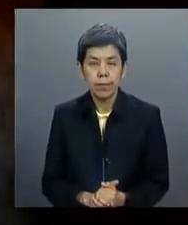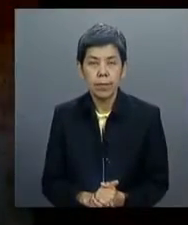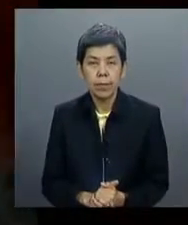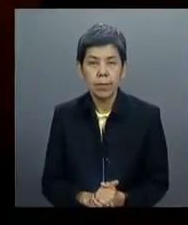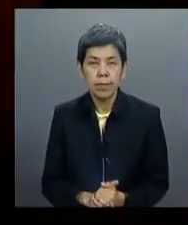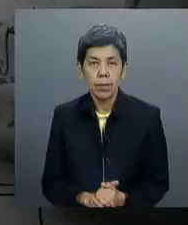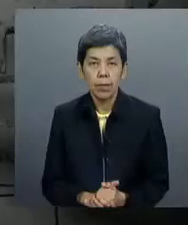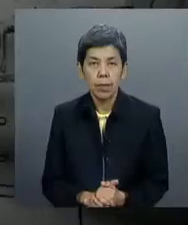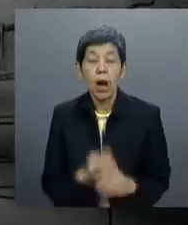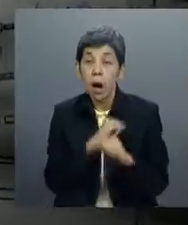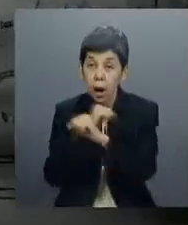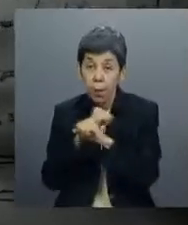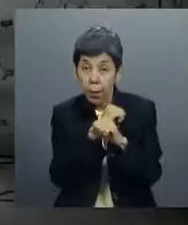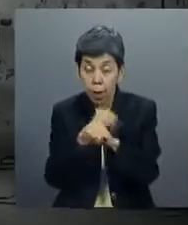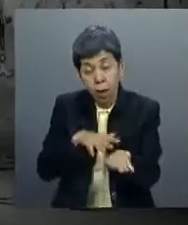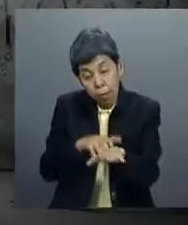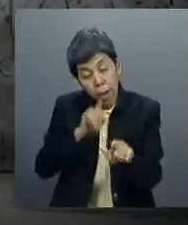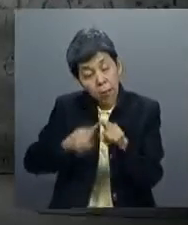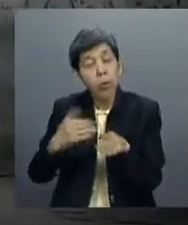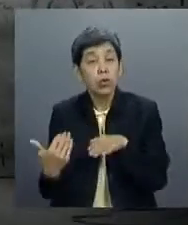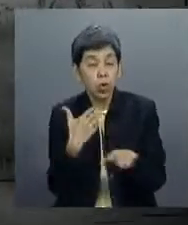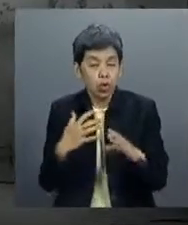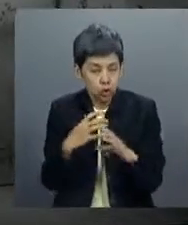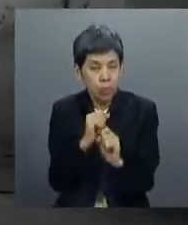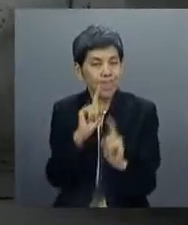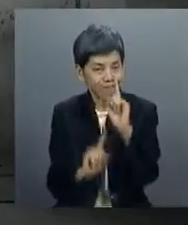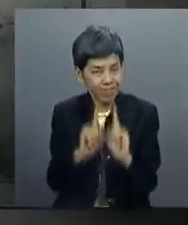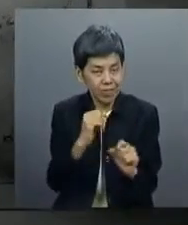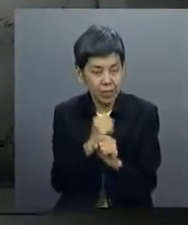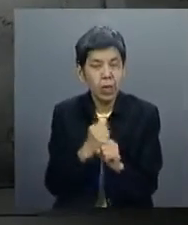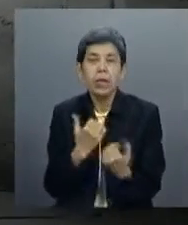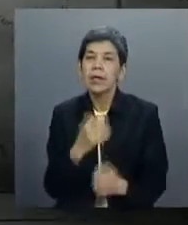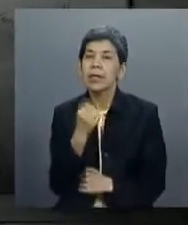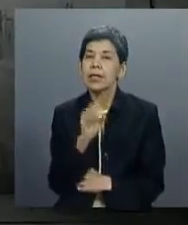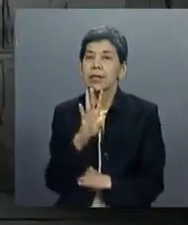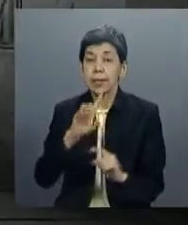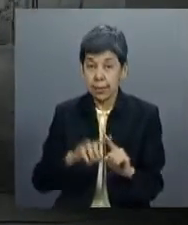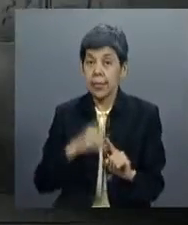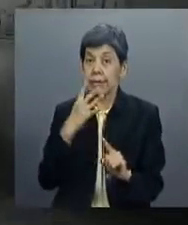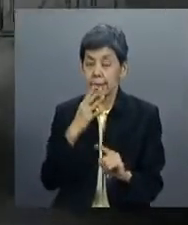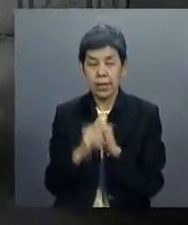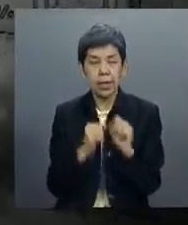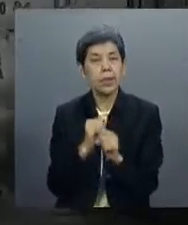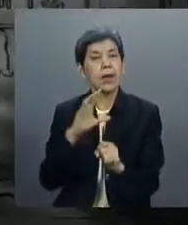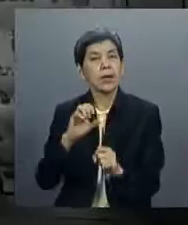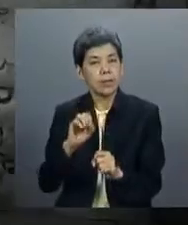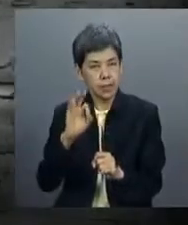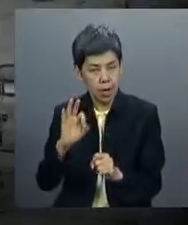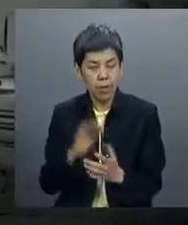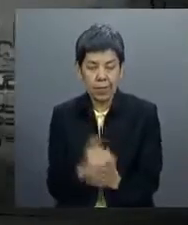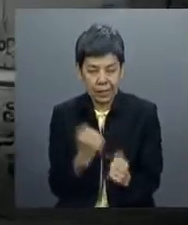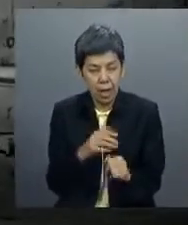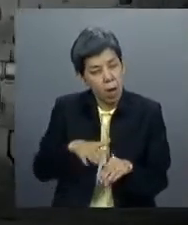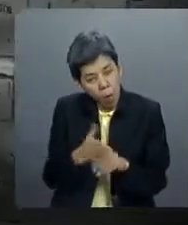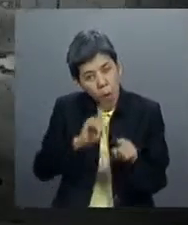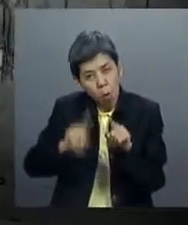ศูนย์อำนวยการป้องกันและลดอุบัติเหตุทางถนนสรุปสถิติอุบัติเหตุประจำวันที่14เมษายน2559เกิดอุบัติ